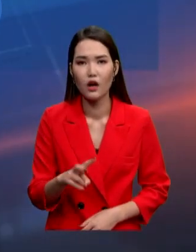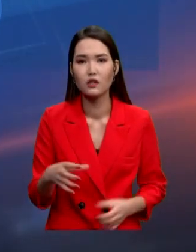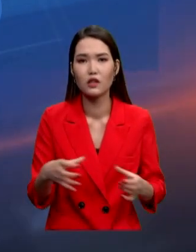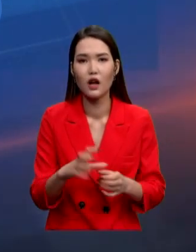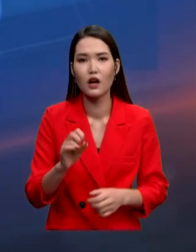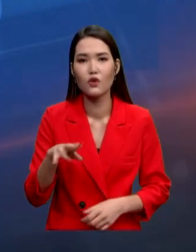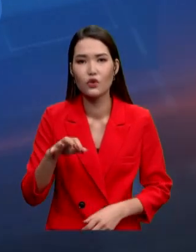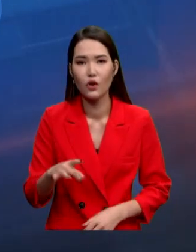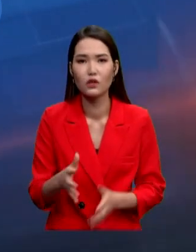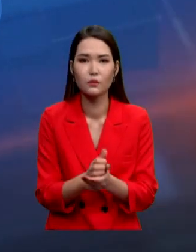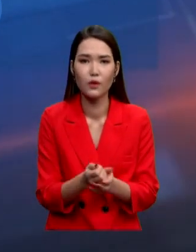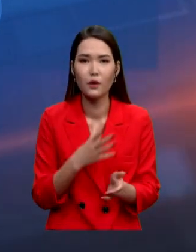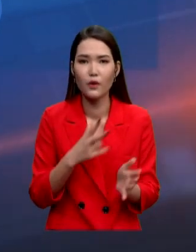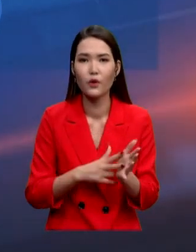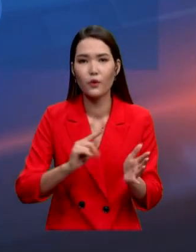партия Акжол набрала